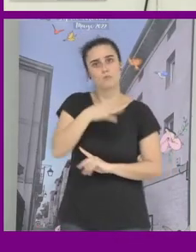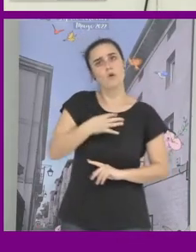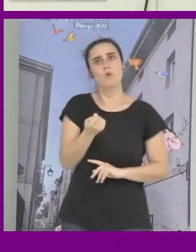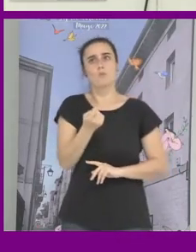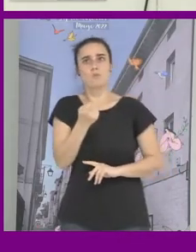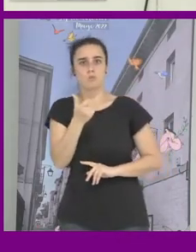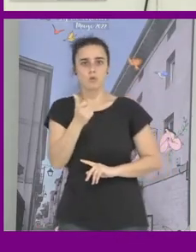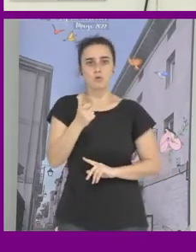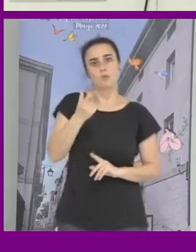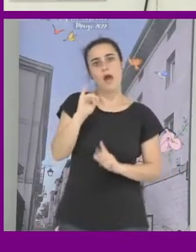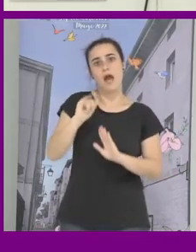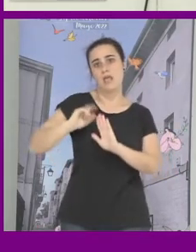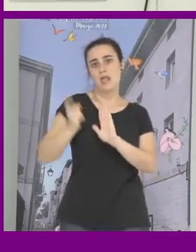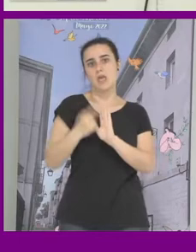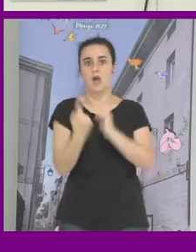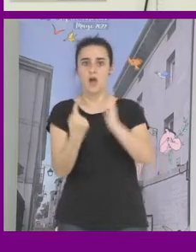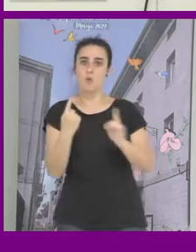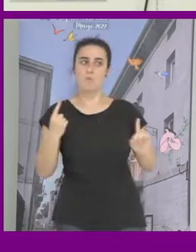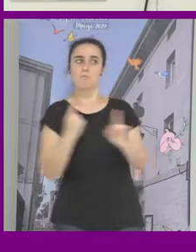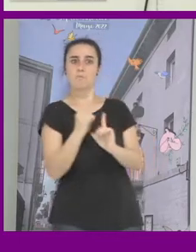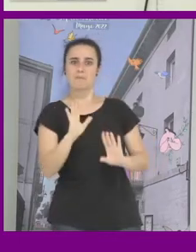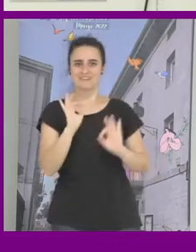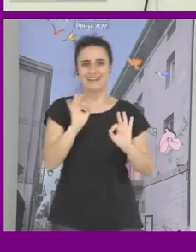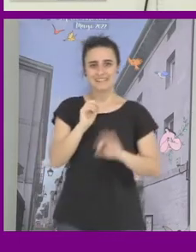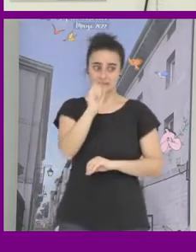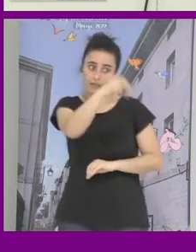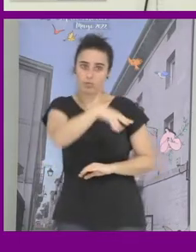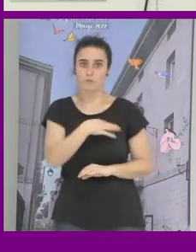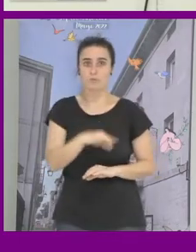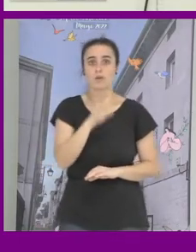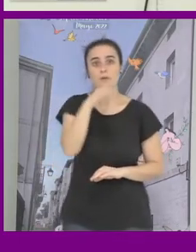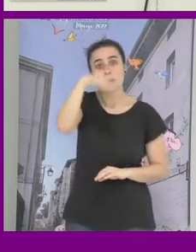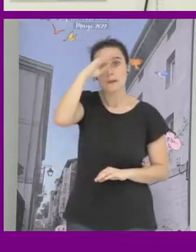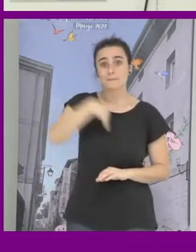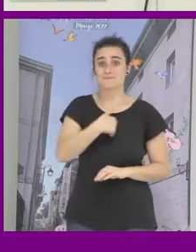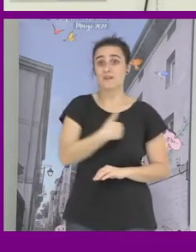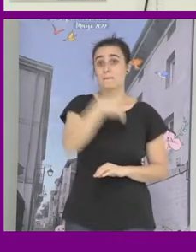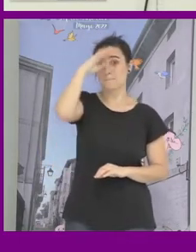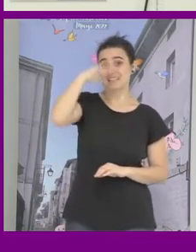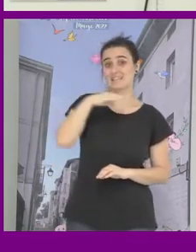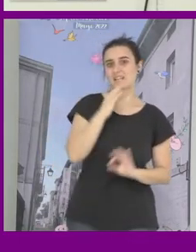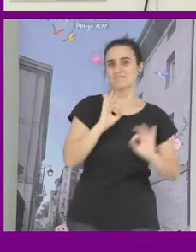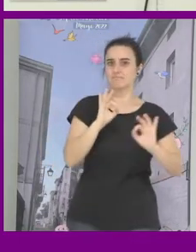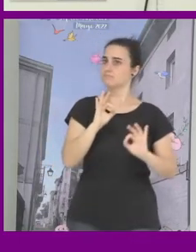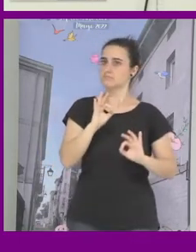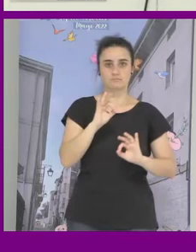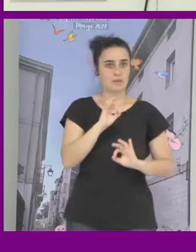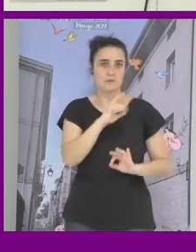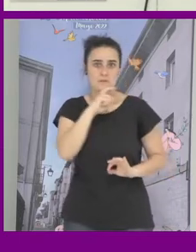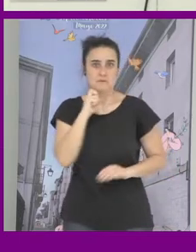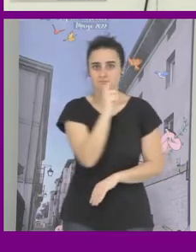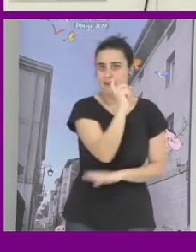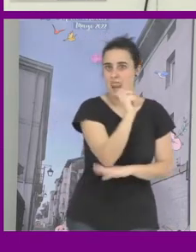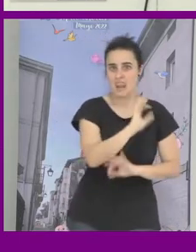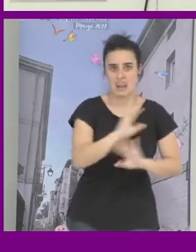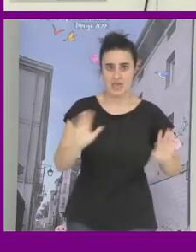kontrako jurisprudentzia, ez? Orduan, bueno, ba, hori, aitatasuna da sakratua, da, osea, patriarkatuan, ba,